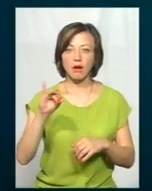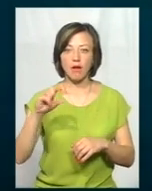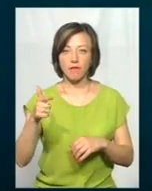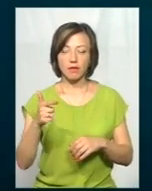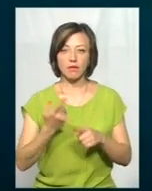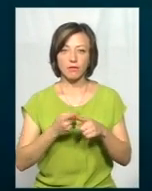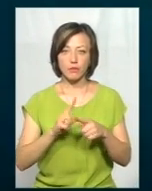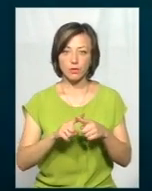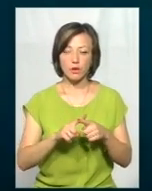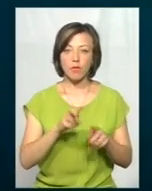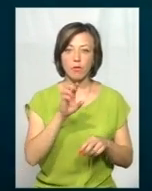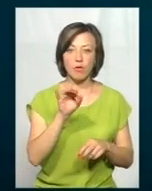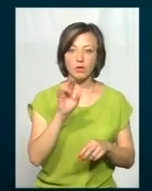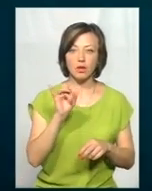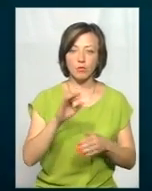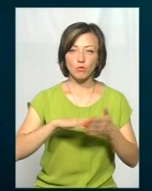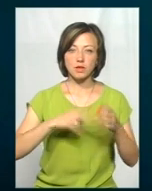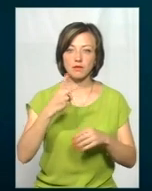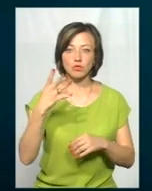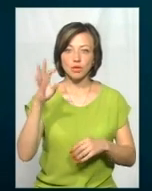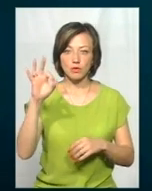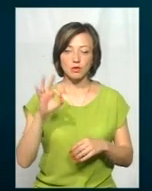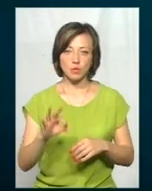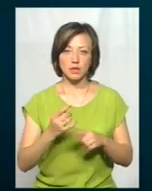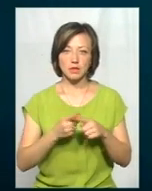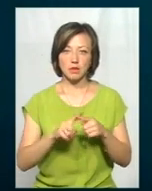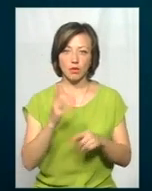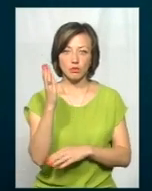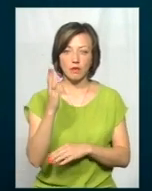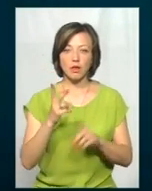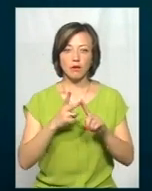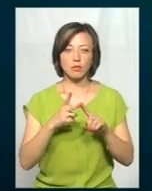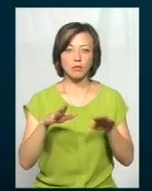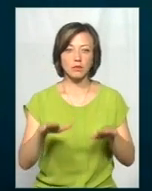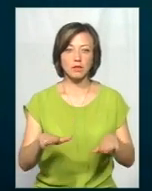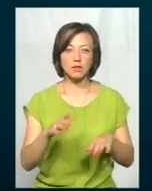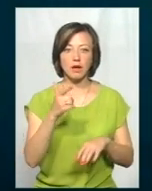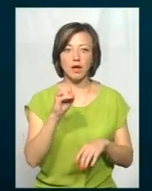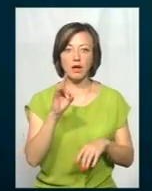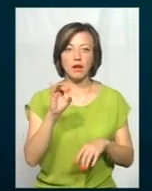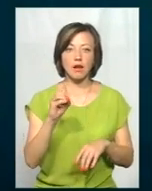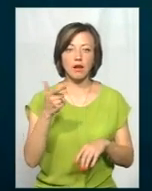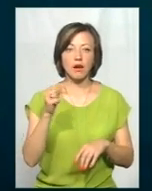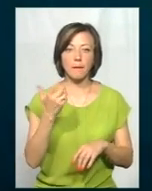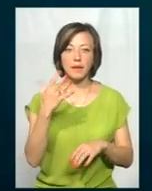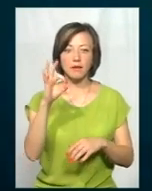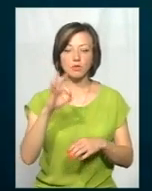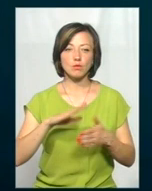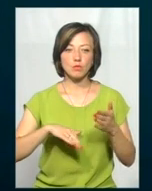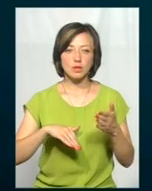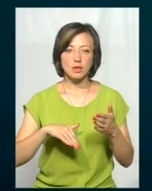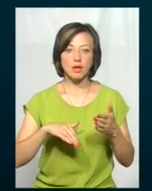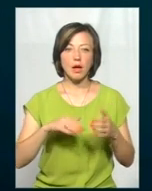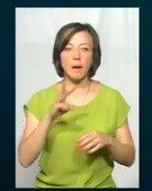от Віктор Бондар пропустив 24% цих голосувань. На другому місці Олександр Гарега 5%, пропустив Володимир